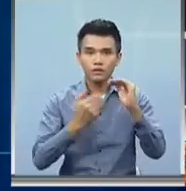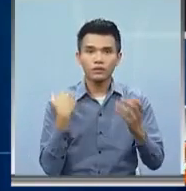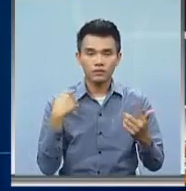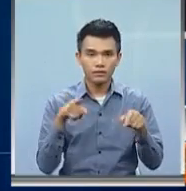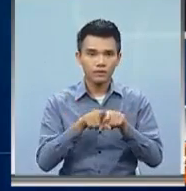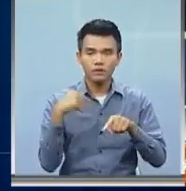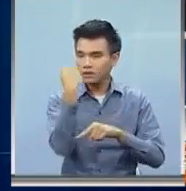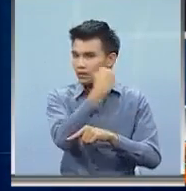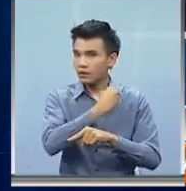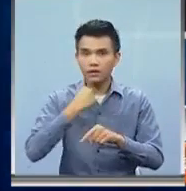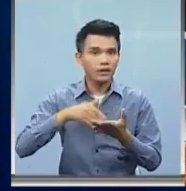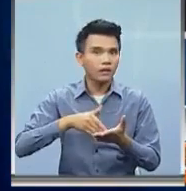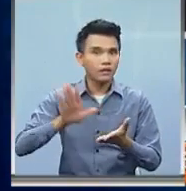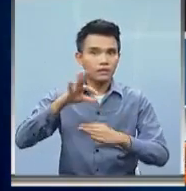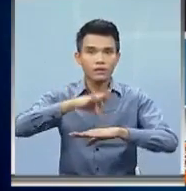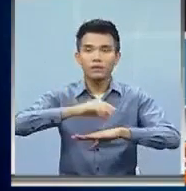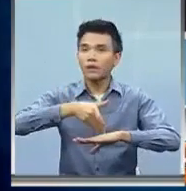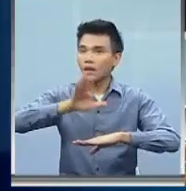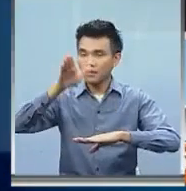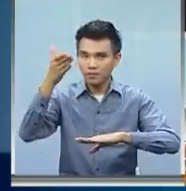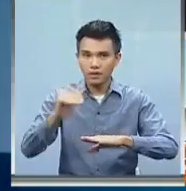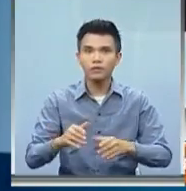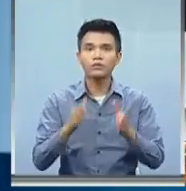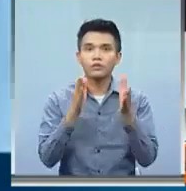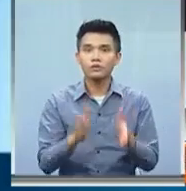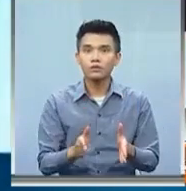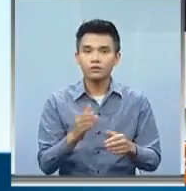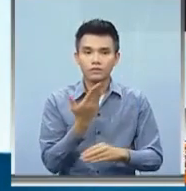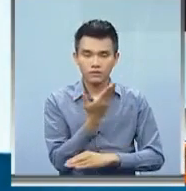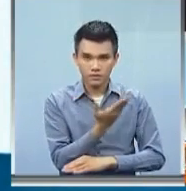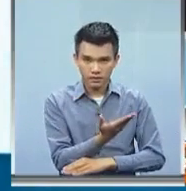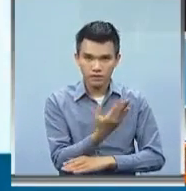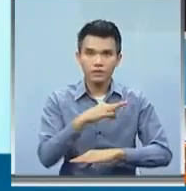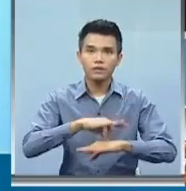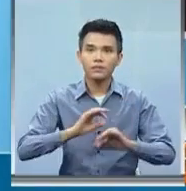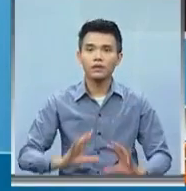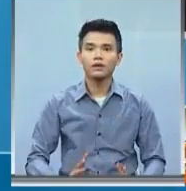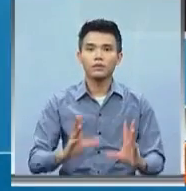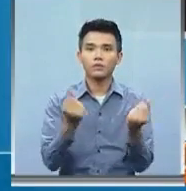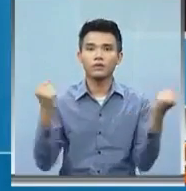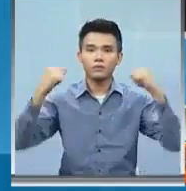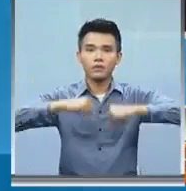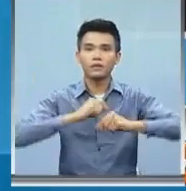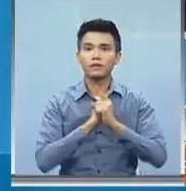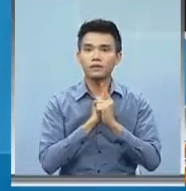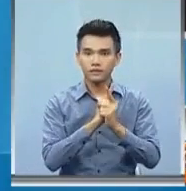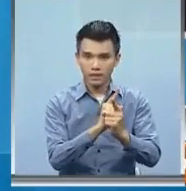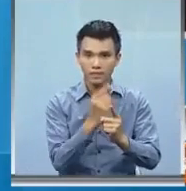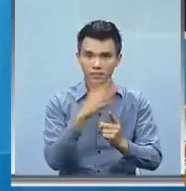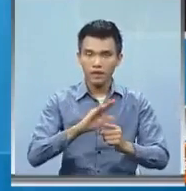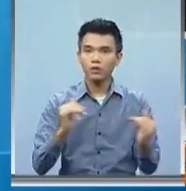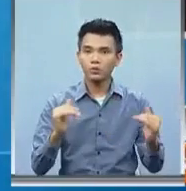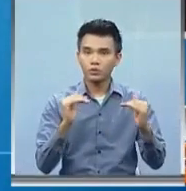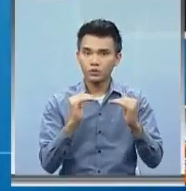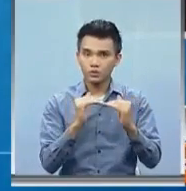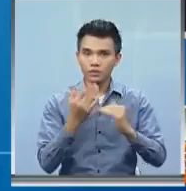ใดที่ถูกถอดถอนออกจากตำแหน่งให้ผู้นั้นพ้นจากตำแหน่งนับแต่วันที่มีมติให้ถอดถอนและให้ตัดสิทธิ์ผู้นั้นในการด